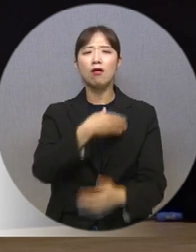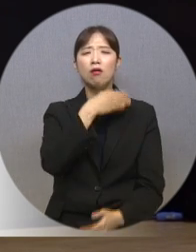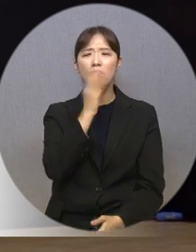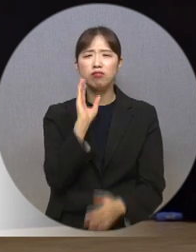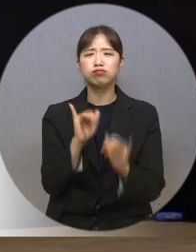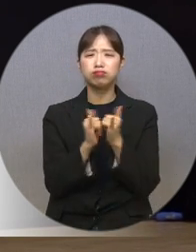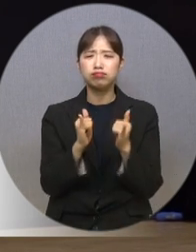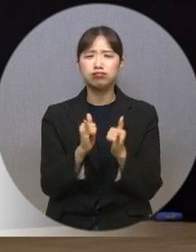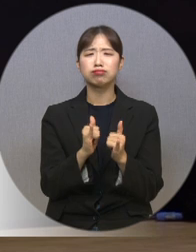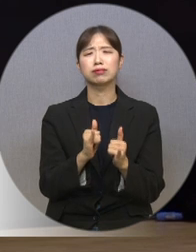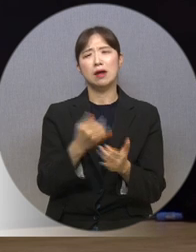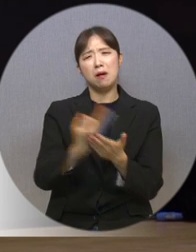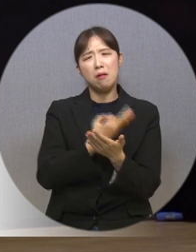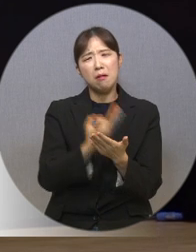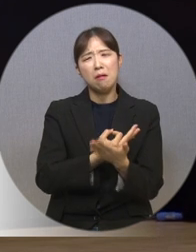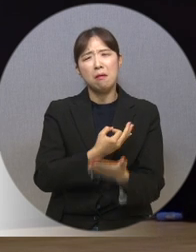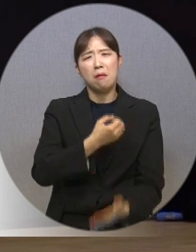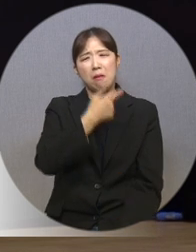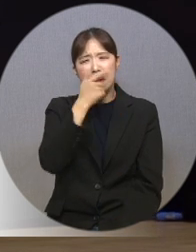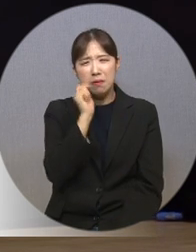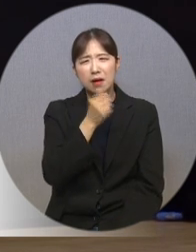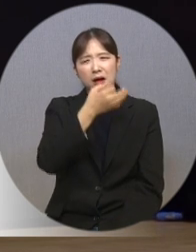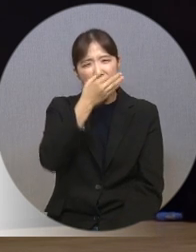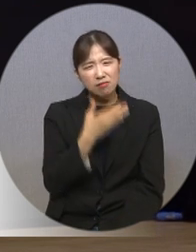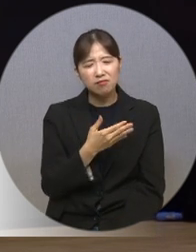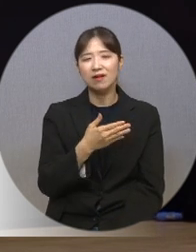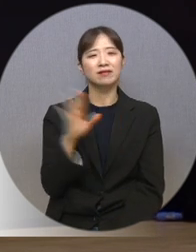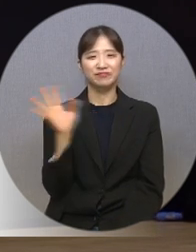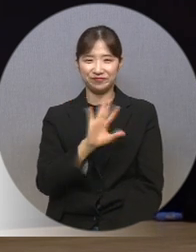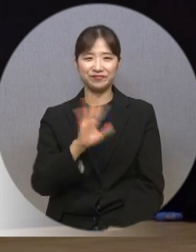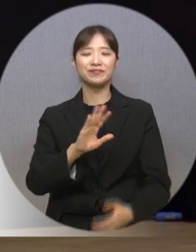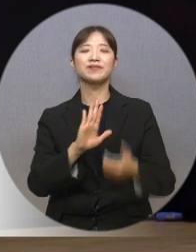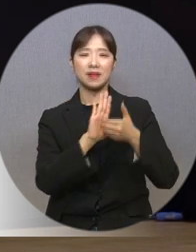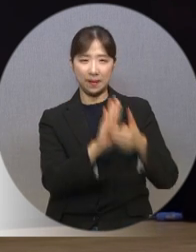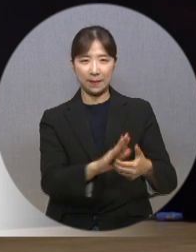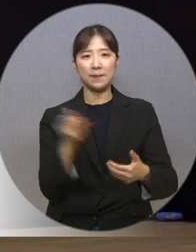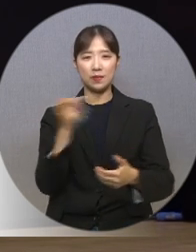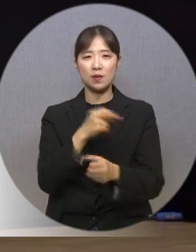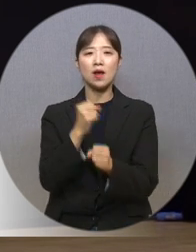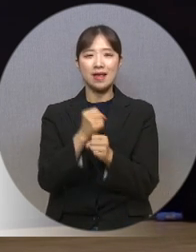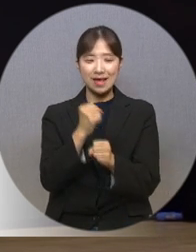노후빈곤을 예방하고 생산적 복지를 실현하겠습니다.